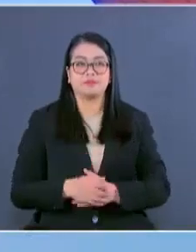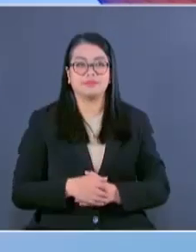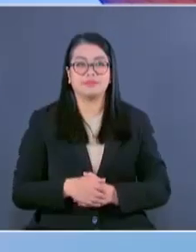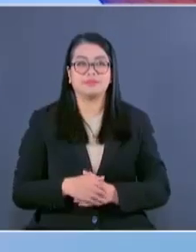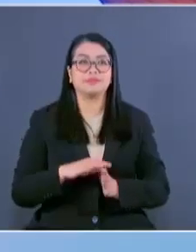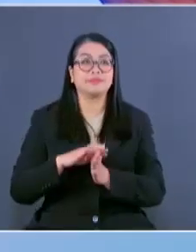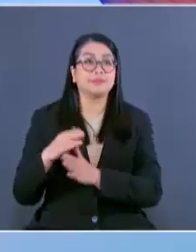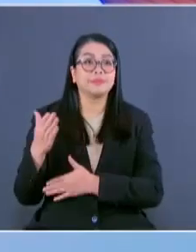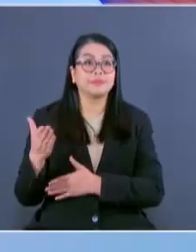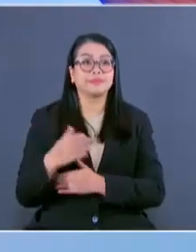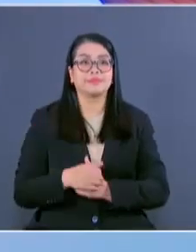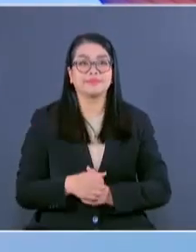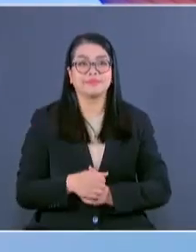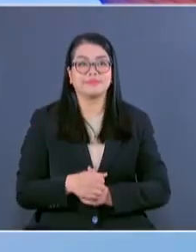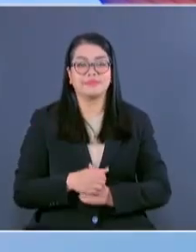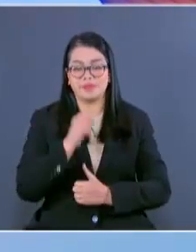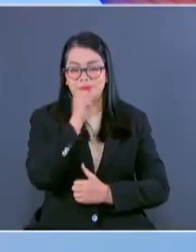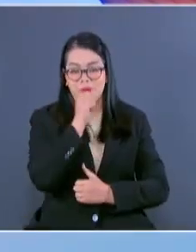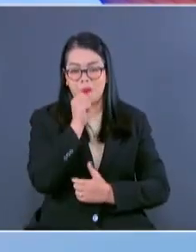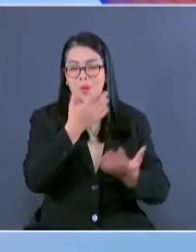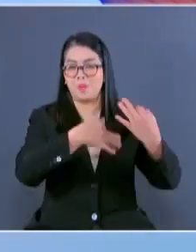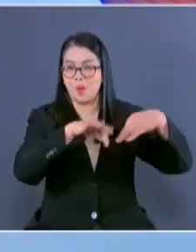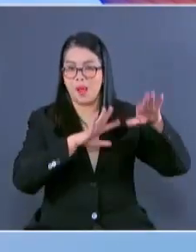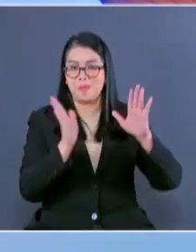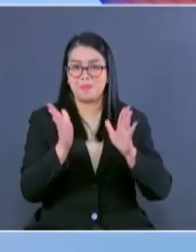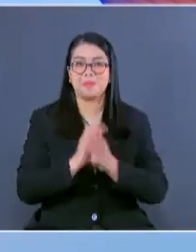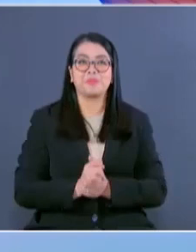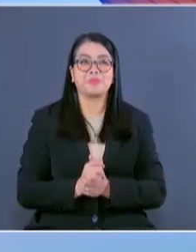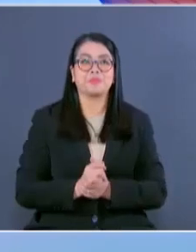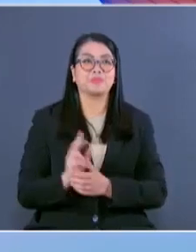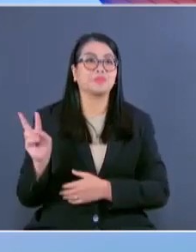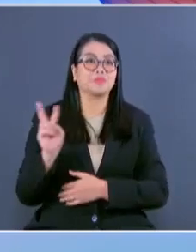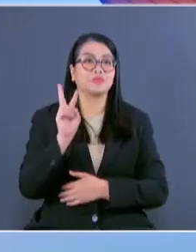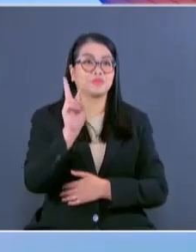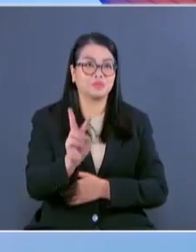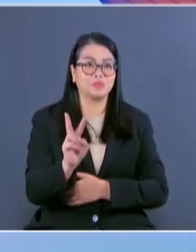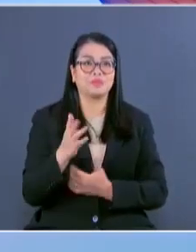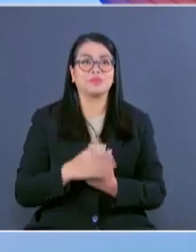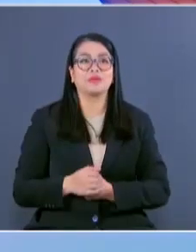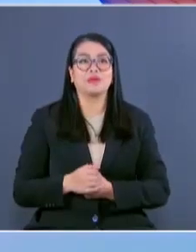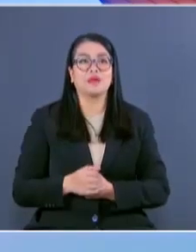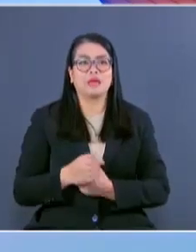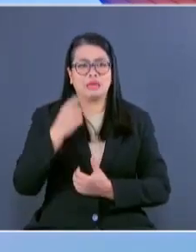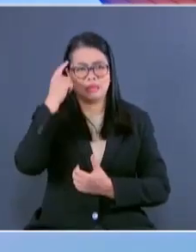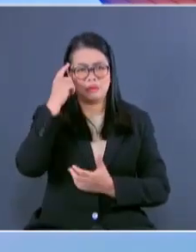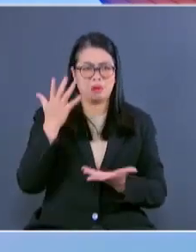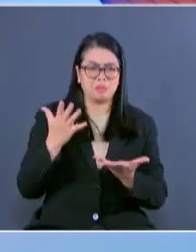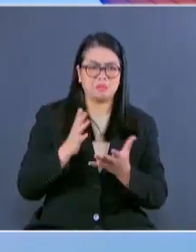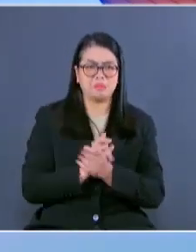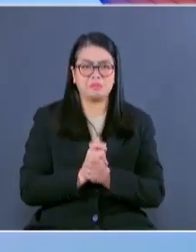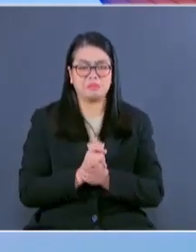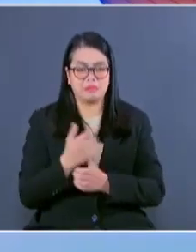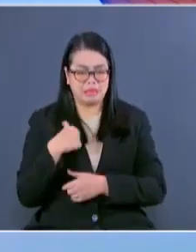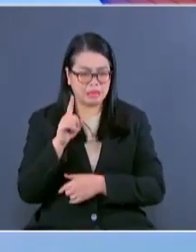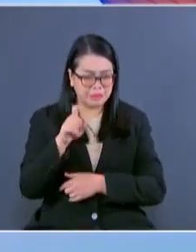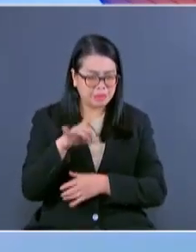ไปต่อกันค่ะคุณผู้ชมขยับมาดูนักร้องหมอลำชื่อดังนะคะกับแอนอรดีและบอยสิริชัยค่ะที่ก็ทำเอาเกือบหาคำตอบไม่ทันเลยนะคะหลัง